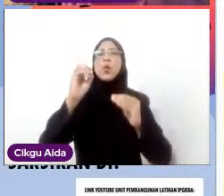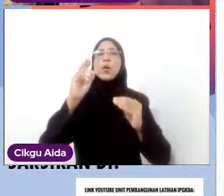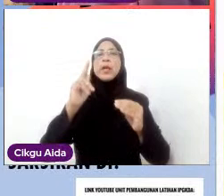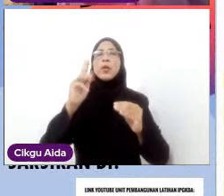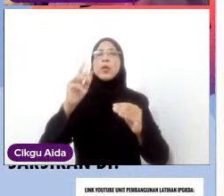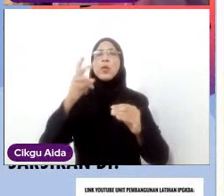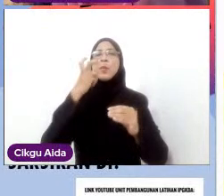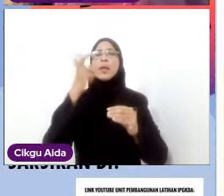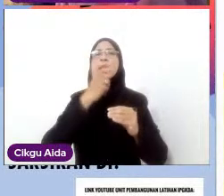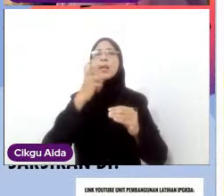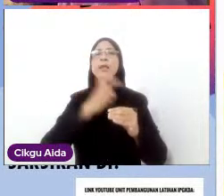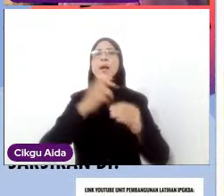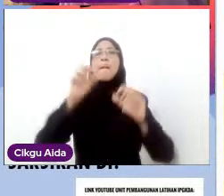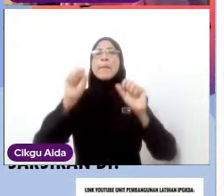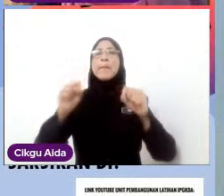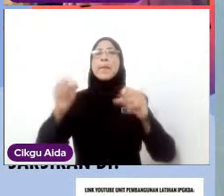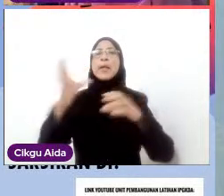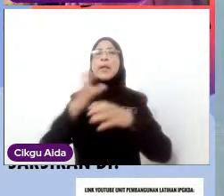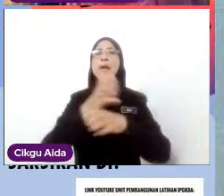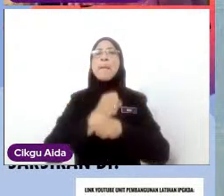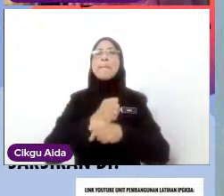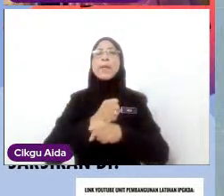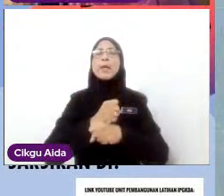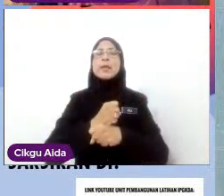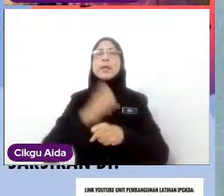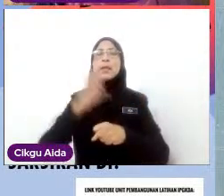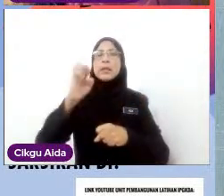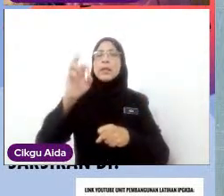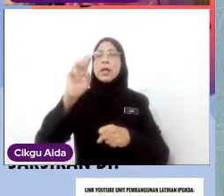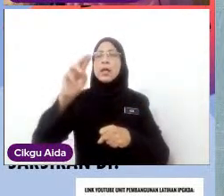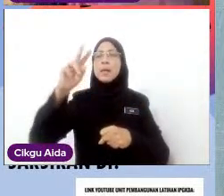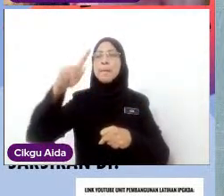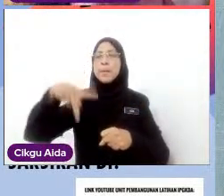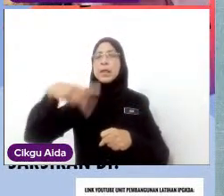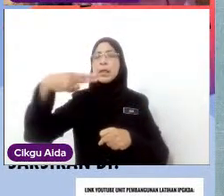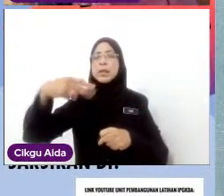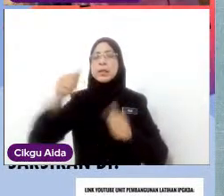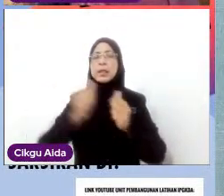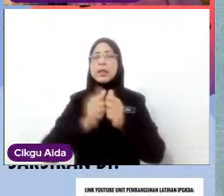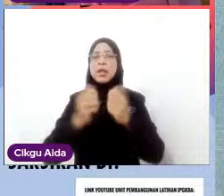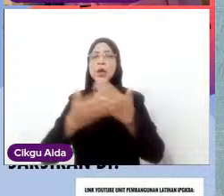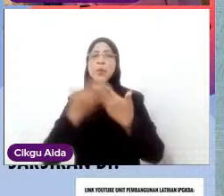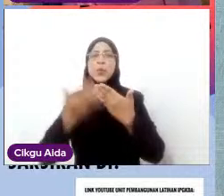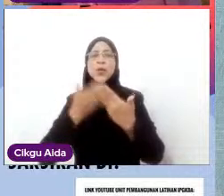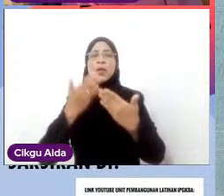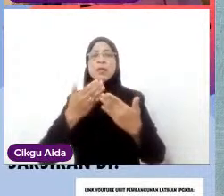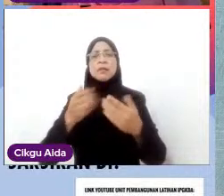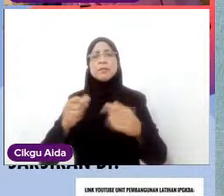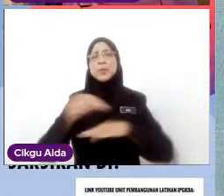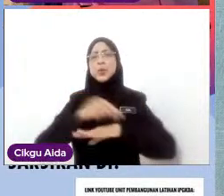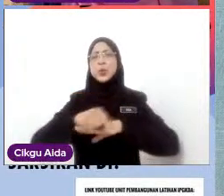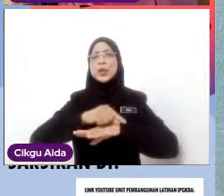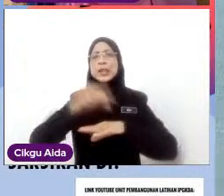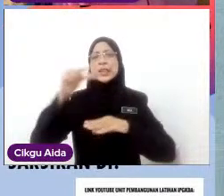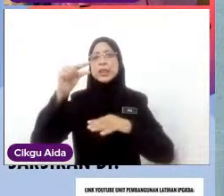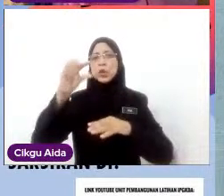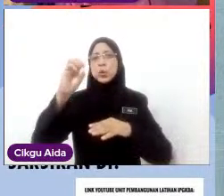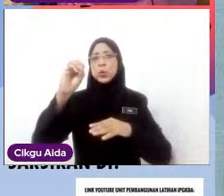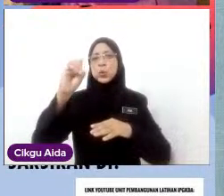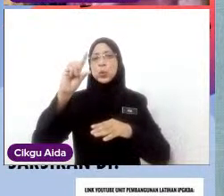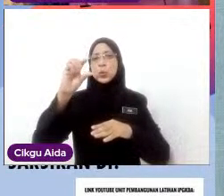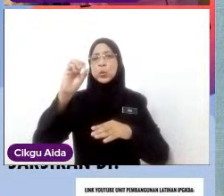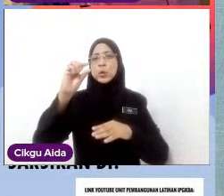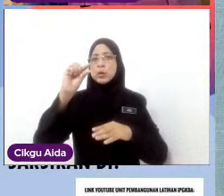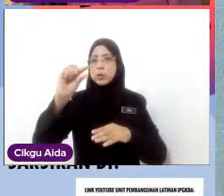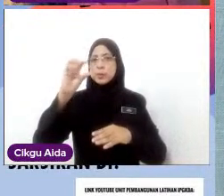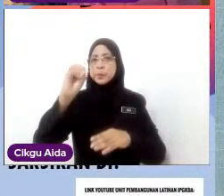OKU Penglihatan pun boleh hantar ERPH dengan mudah. Macam mana? Saya menggunakan Google Form lah. Nampak macam simplenya Google Form